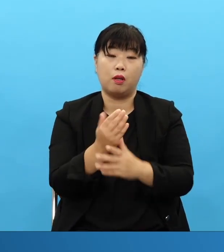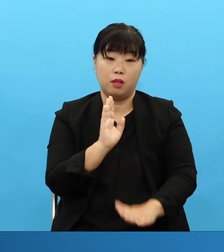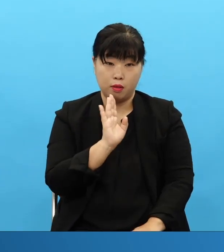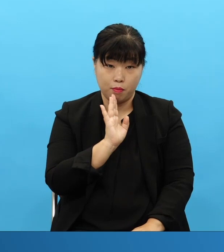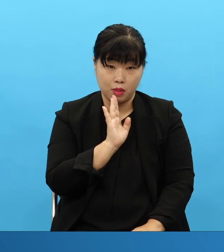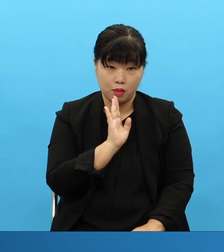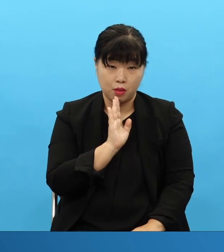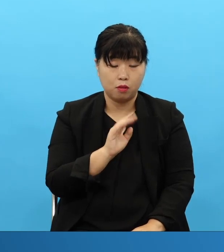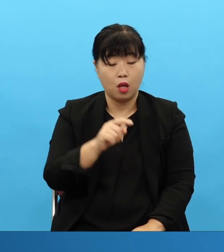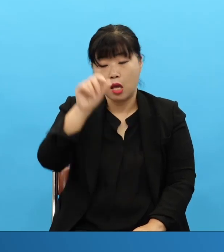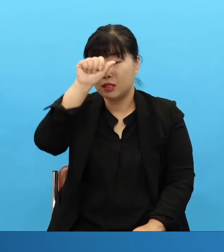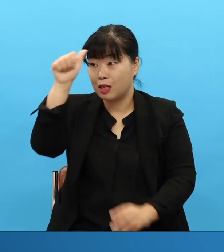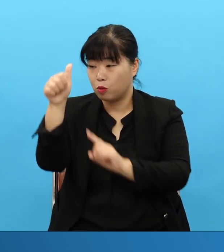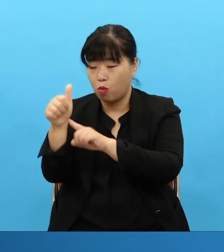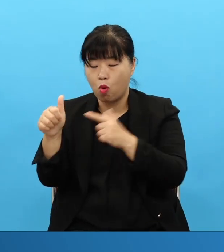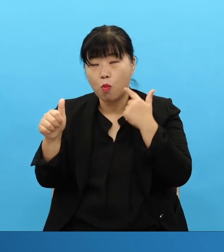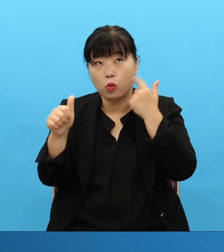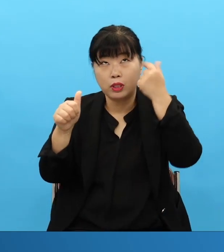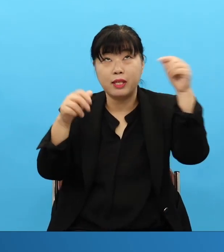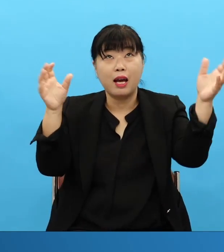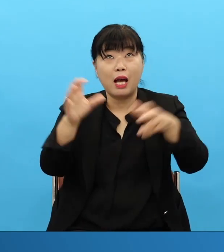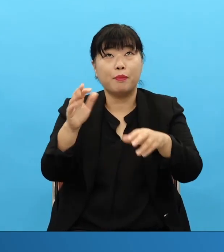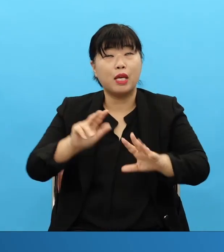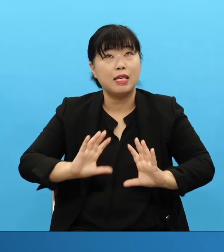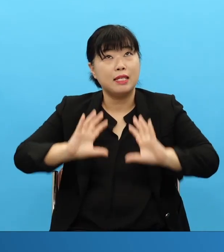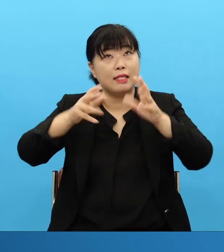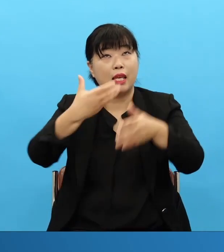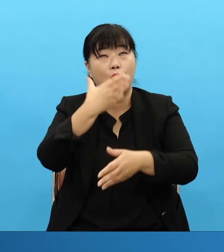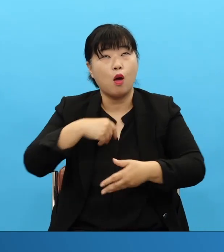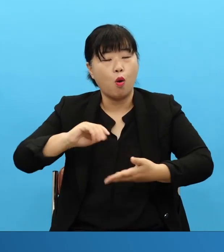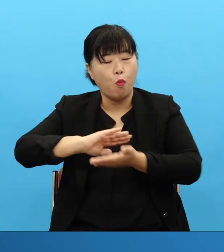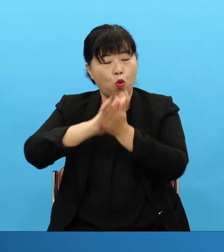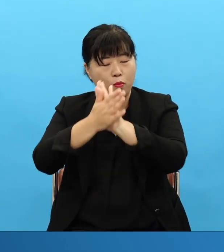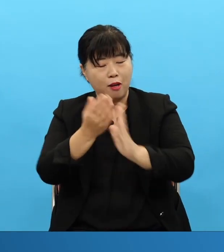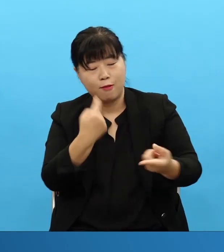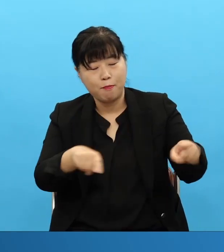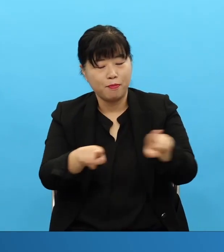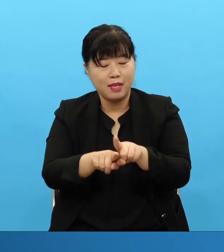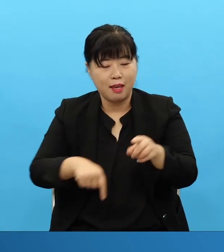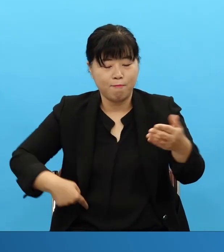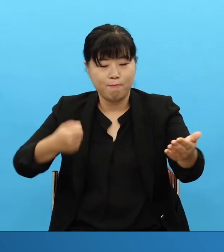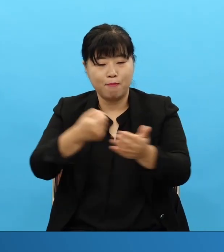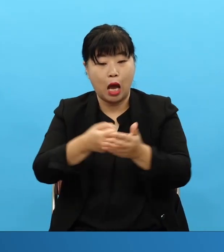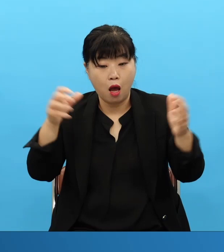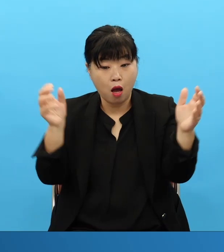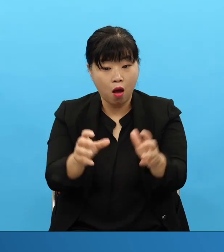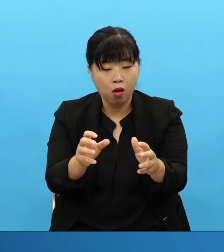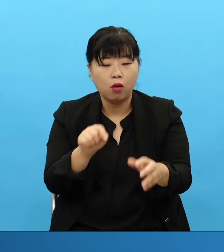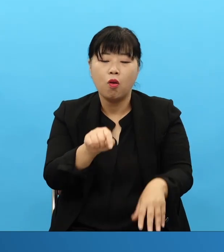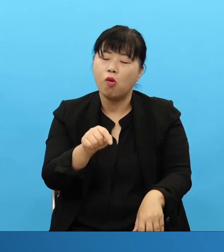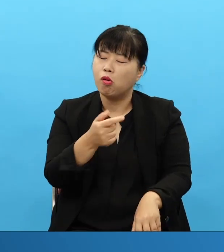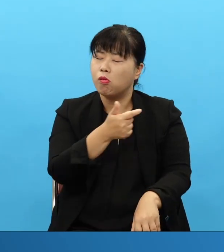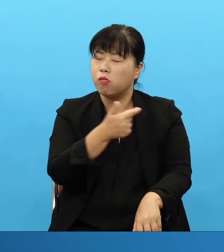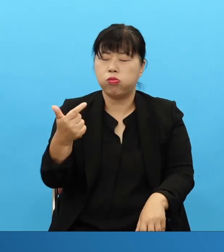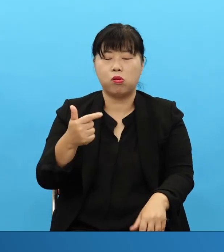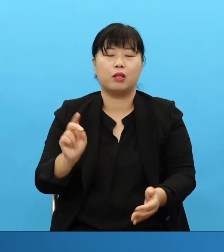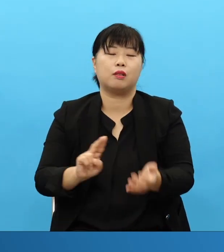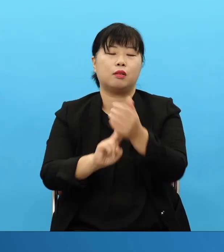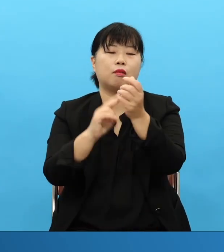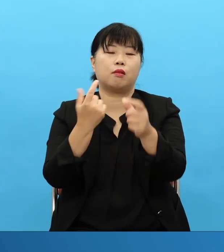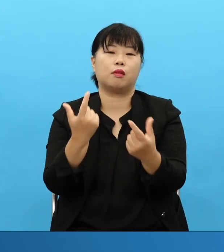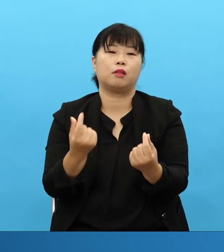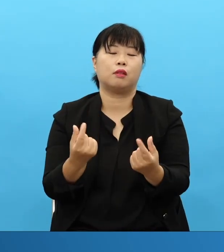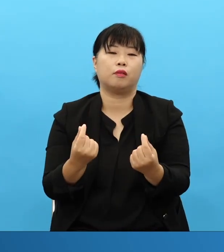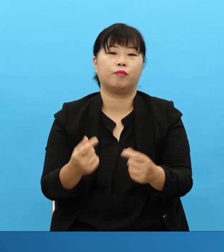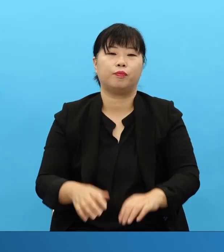어디 있습니까? There's no other place where elders gather together saying, let's do world evangelization. 우리 목사님들 수련회를 했는데 외부에서 왔던 사람이